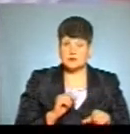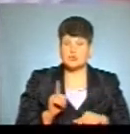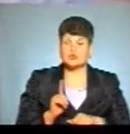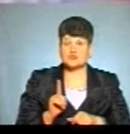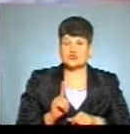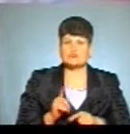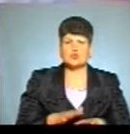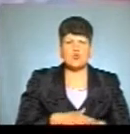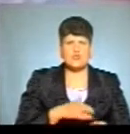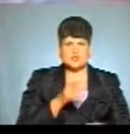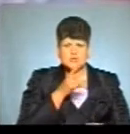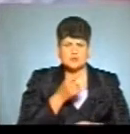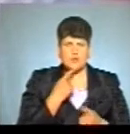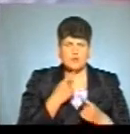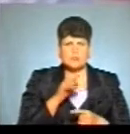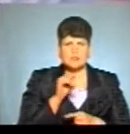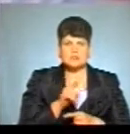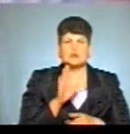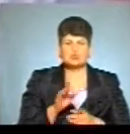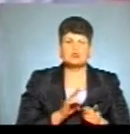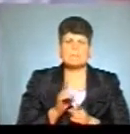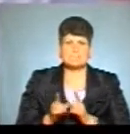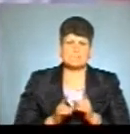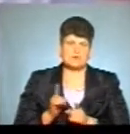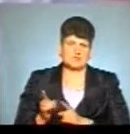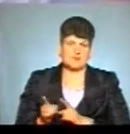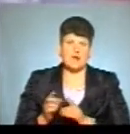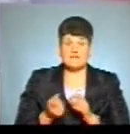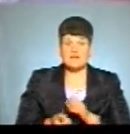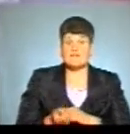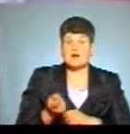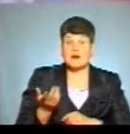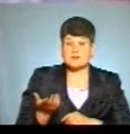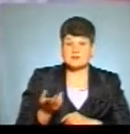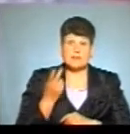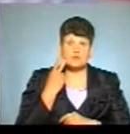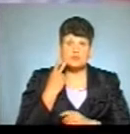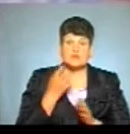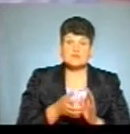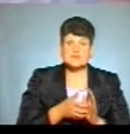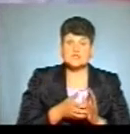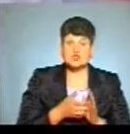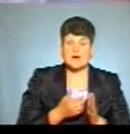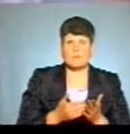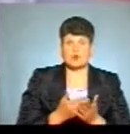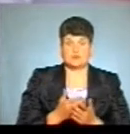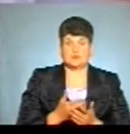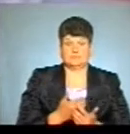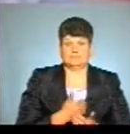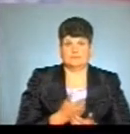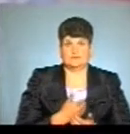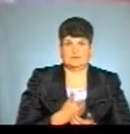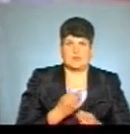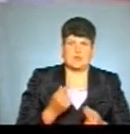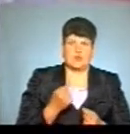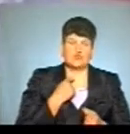вже довший час говориться про те, що її будуть змінювати, але, як виявляється, постійно не вистачає якоїсь політичної волі або якихось